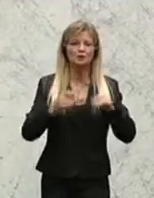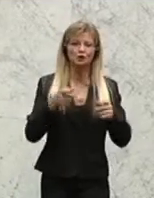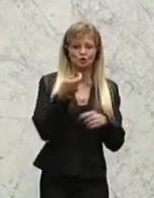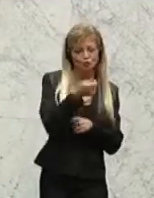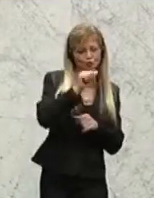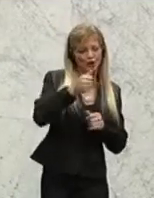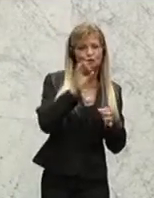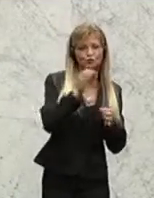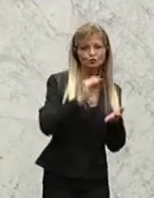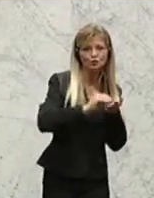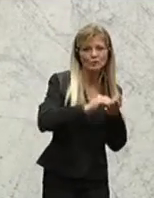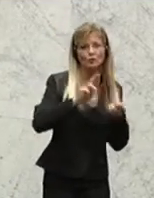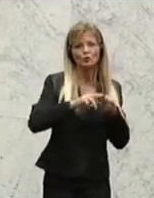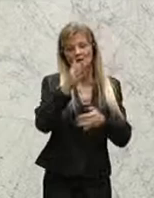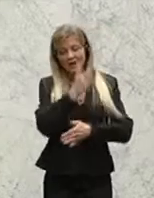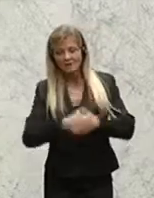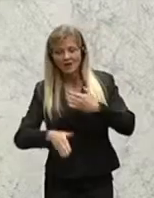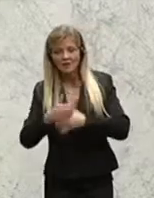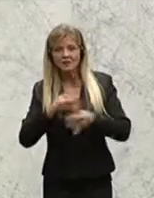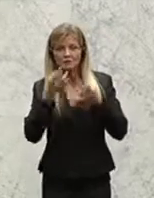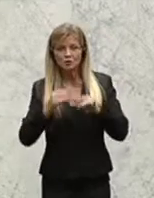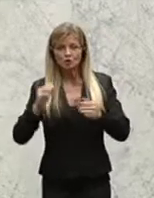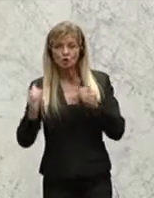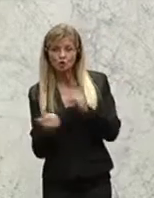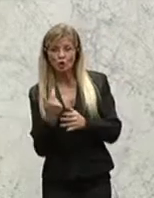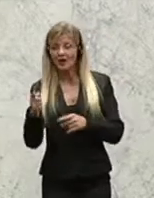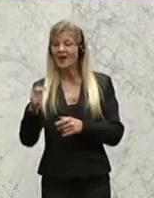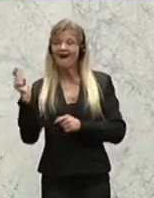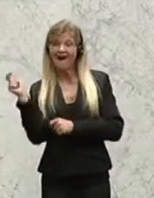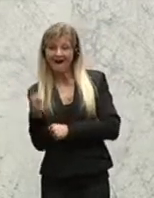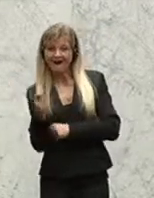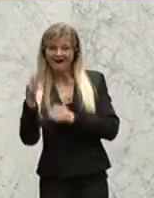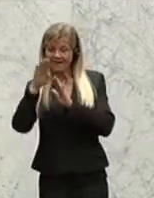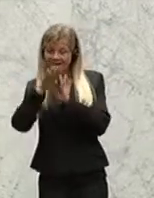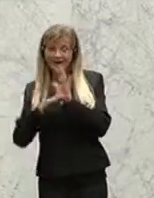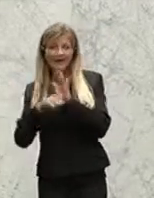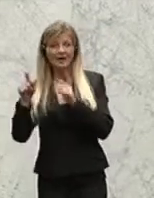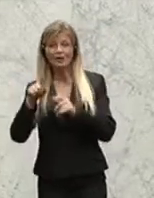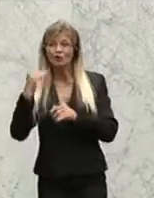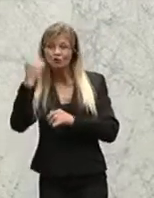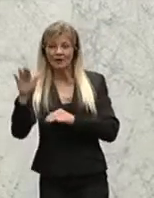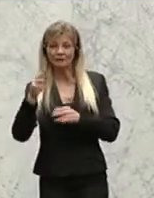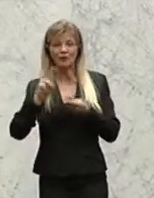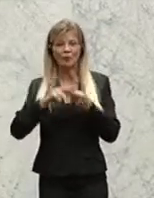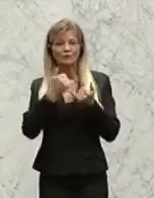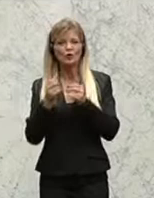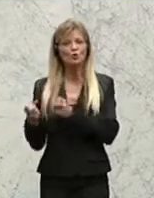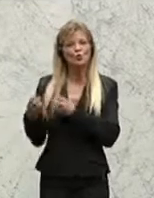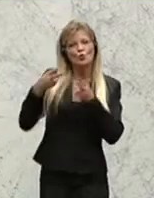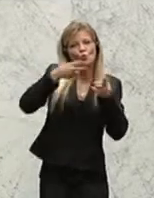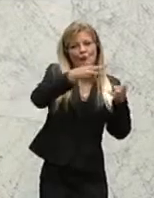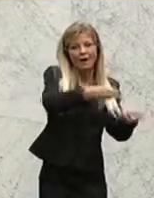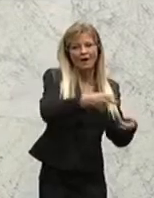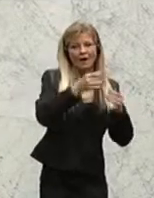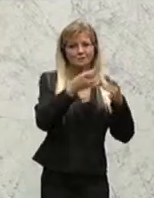Pensionskonto-Erstgutschrift, Invaliditätspension neu, Verschärfung Hacklerregelung und Korridorpension. Schließlich, die Finanzausgleichsverhandlungen